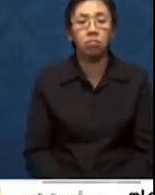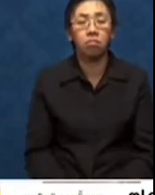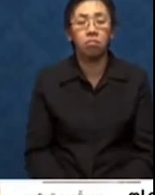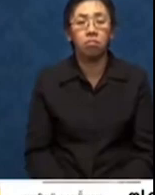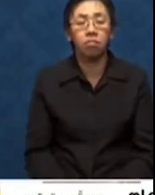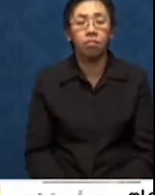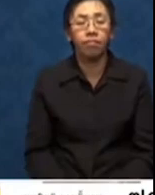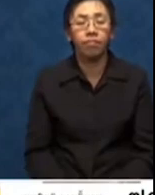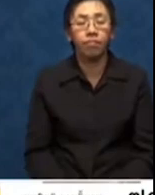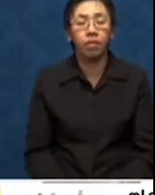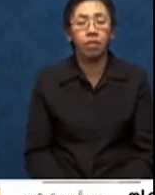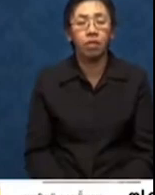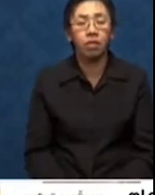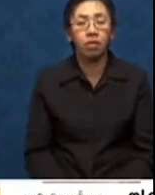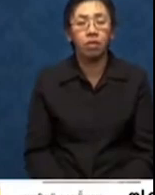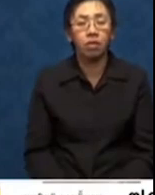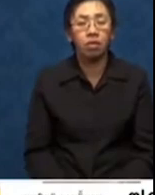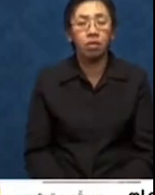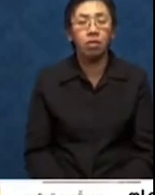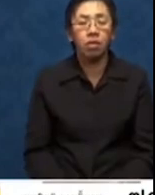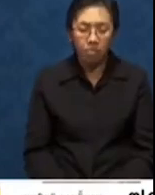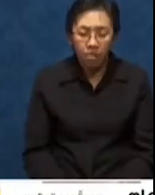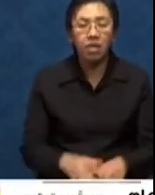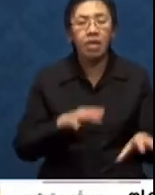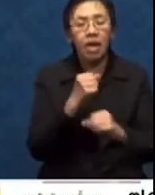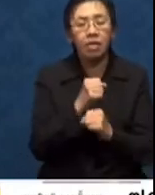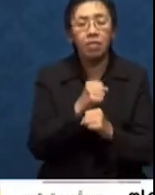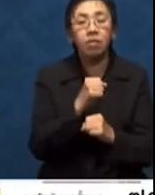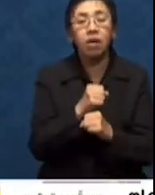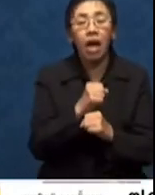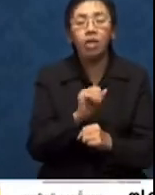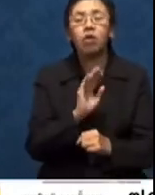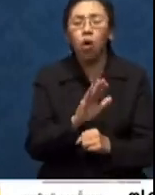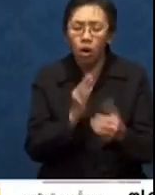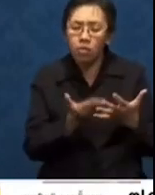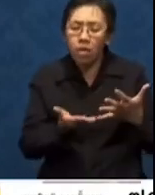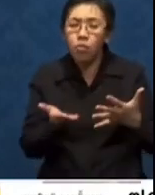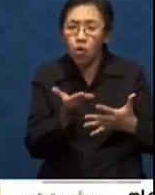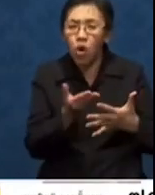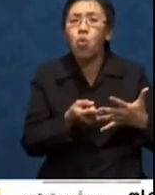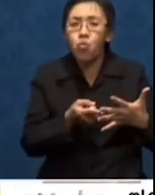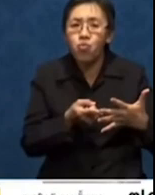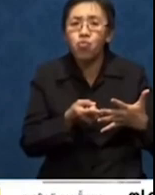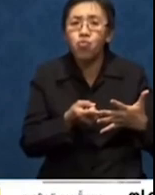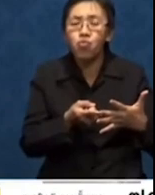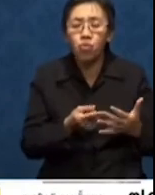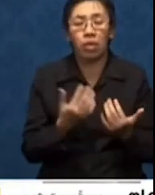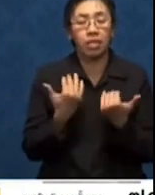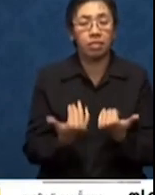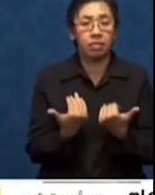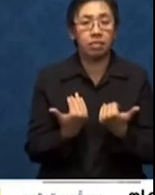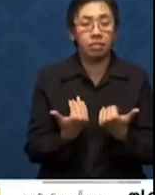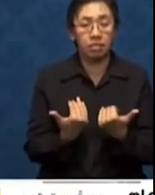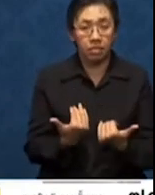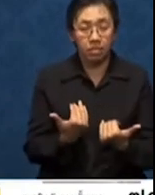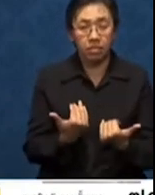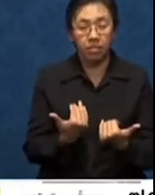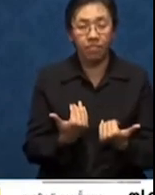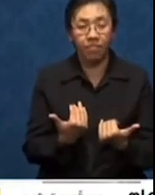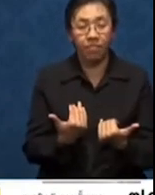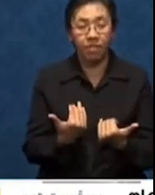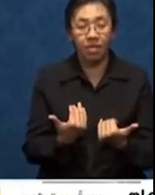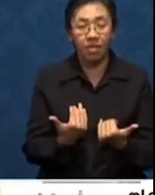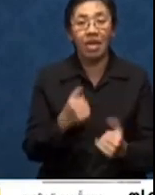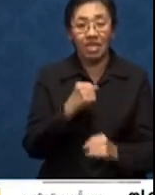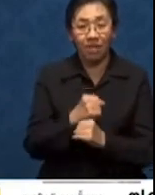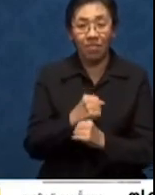อาจจะมีกระบวนการในการดำเนินการแต่ถึงที่สุดณเวลานี้ที่เรากำลังปฏิ